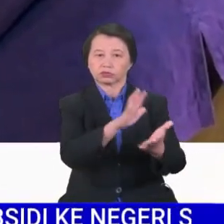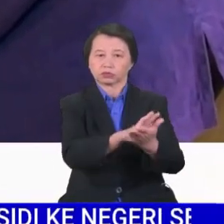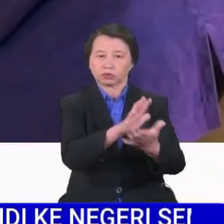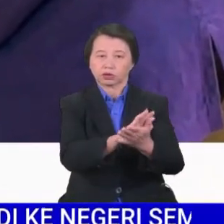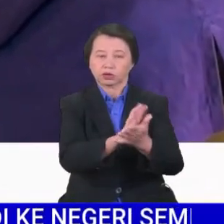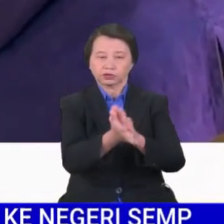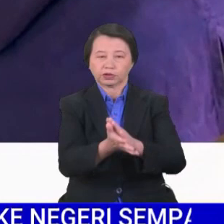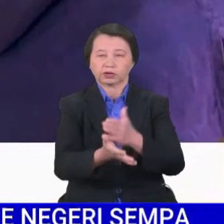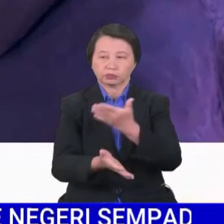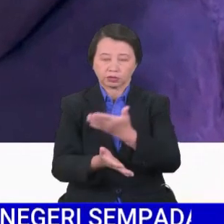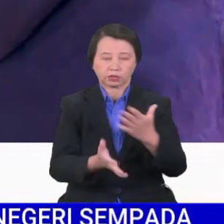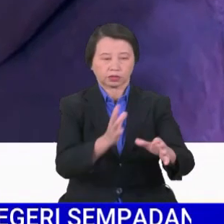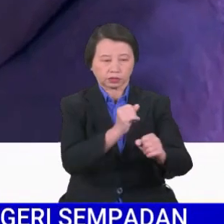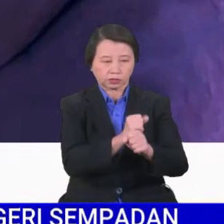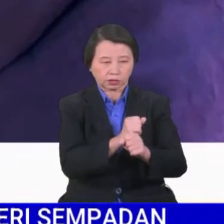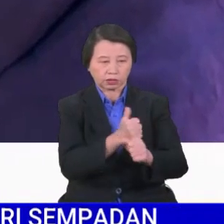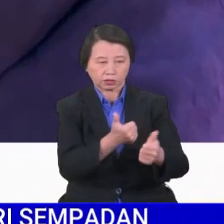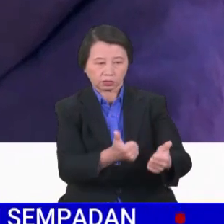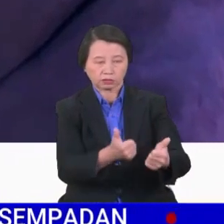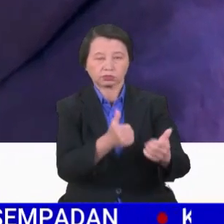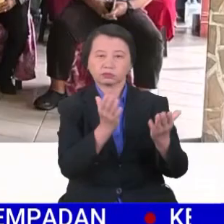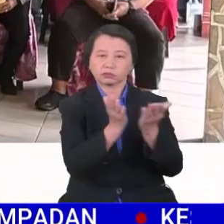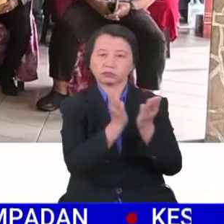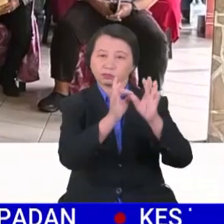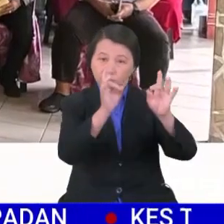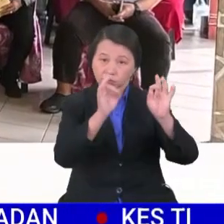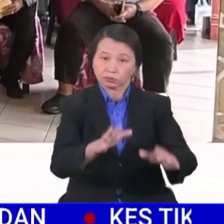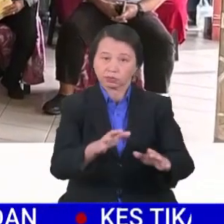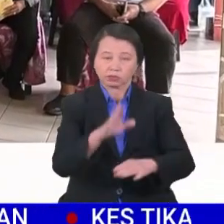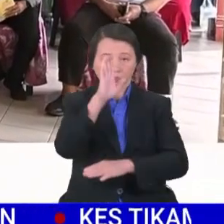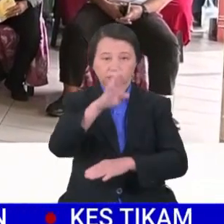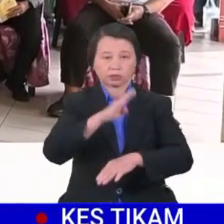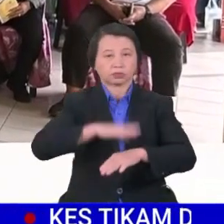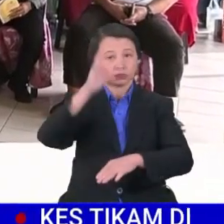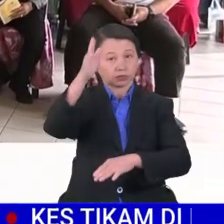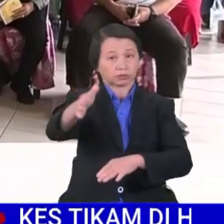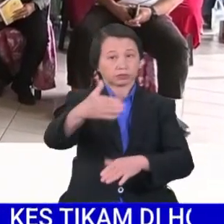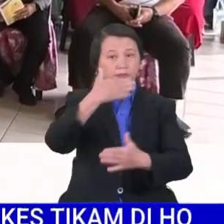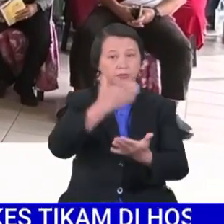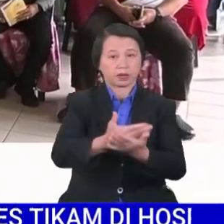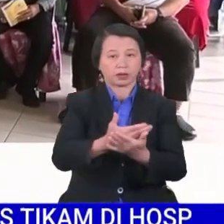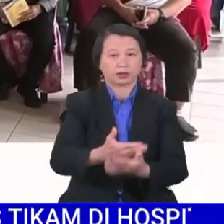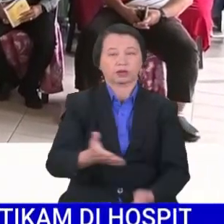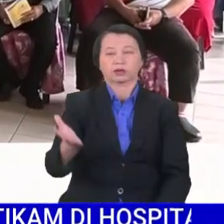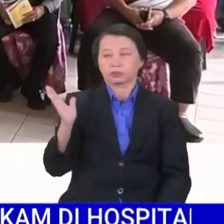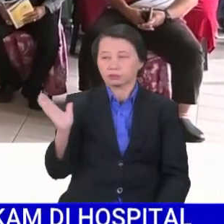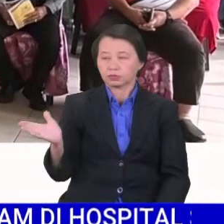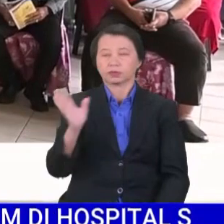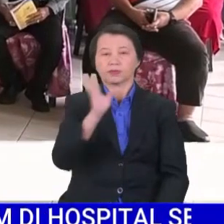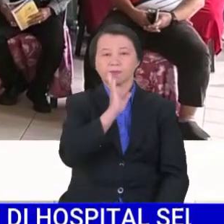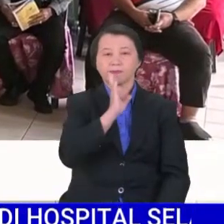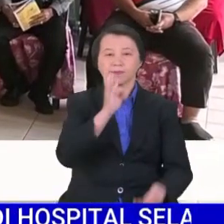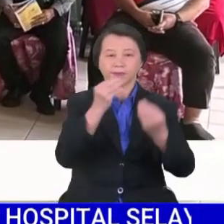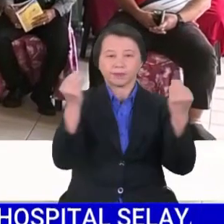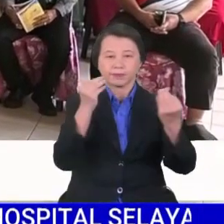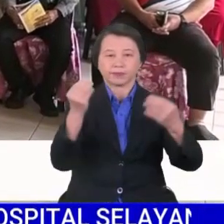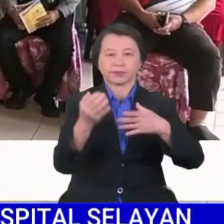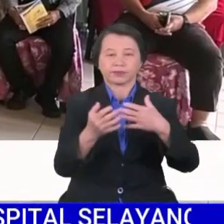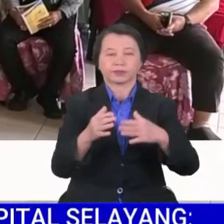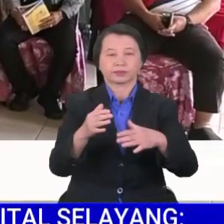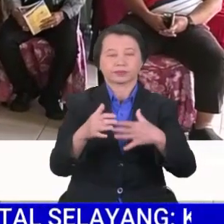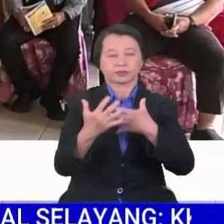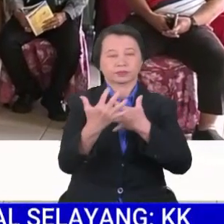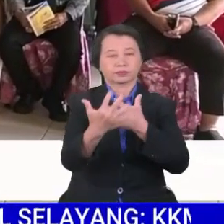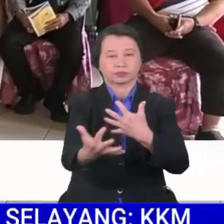supaya mereka memperoleh keputusan yang cemerlang bagi menjamin masa depan yang baik Beliau berkata demikian pada majelis apresiasi